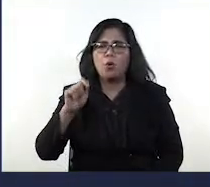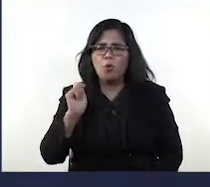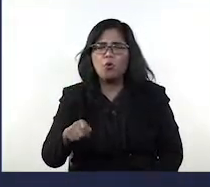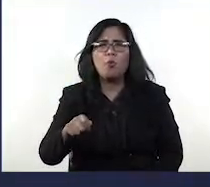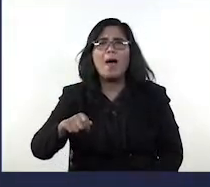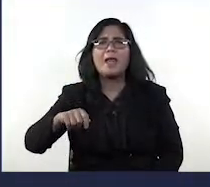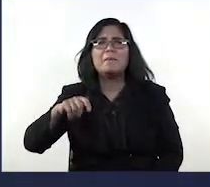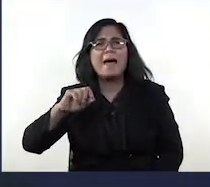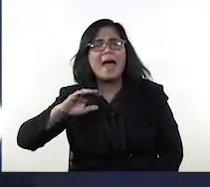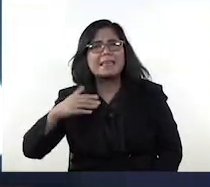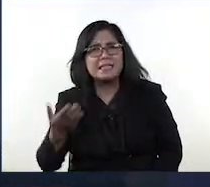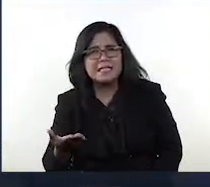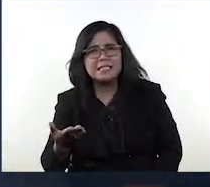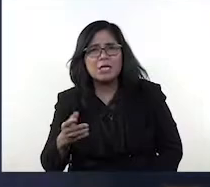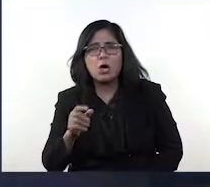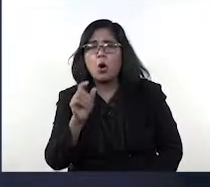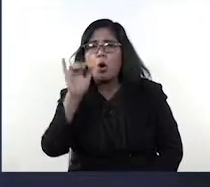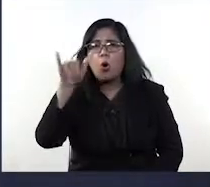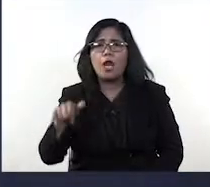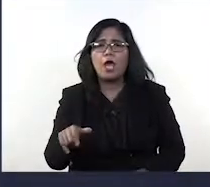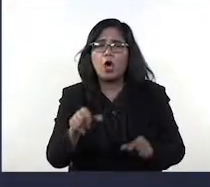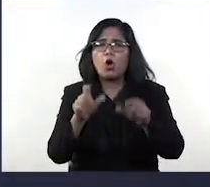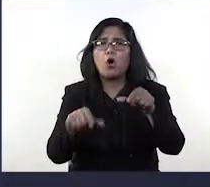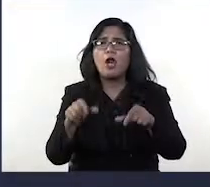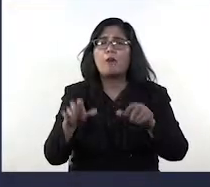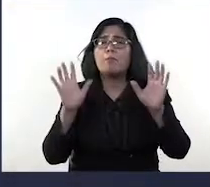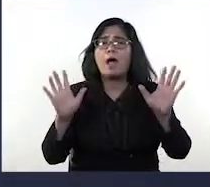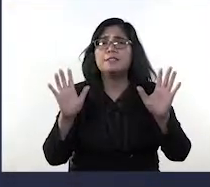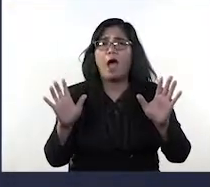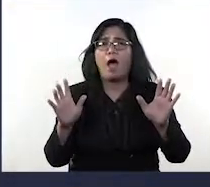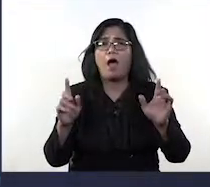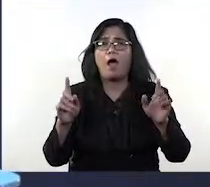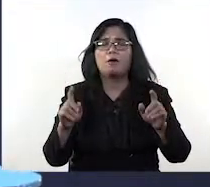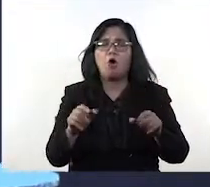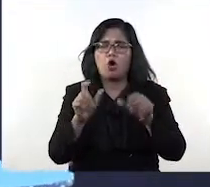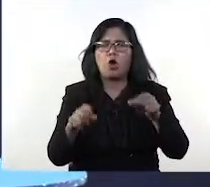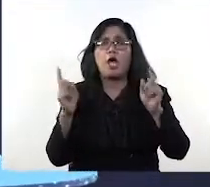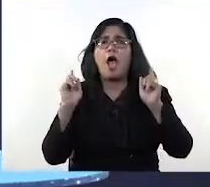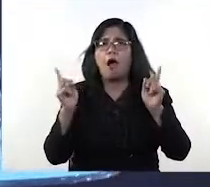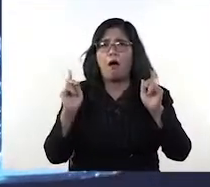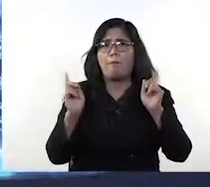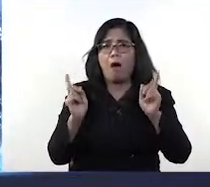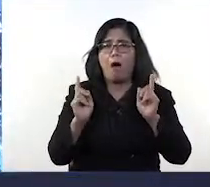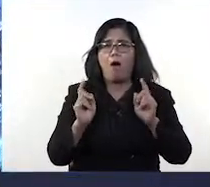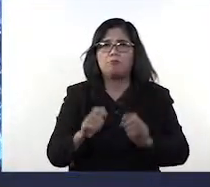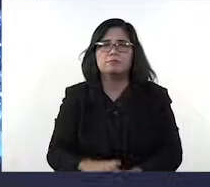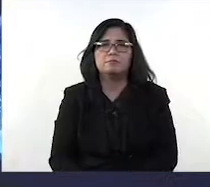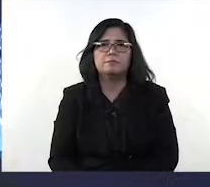mati Hai oleh orang banyak Hai banyak orang mengatasnamakan agama